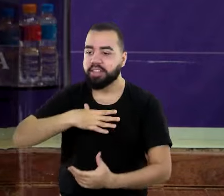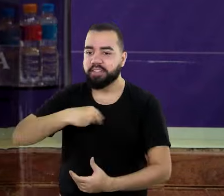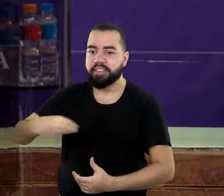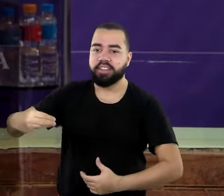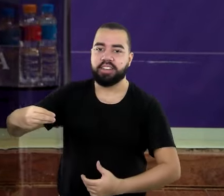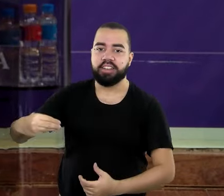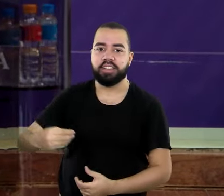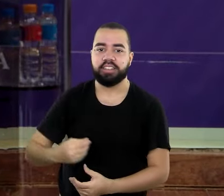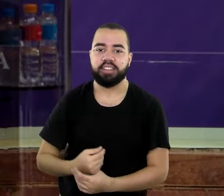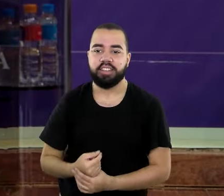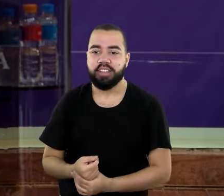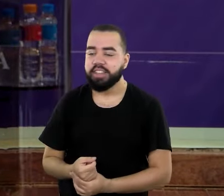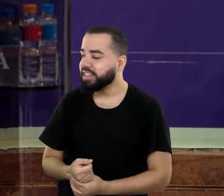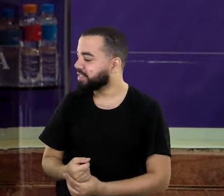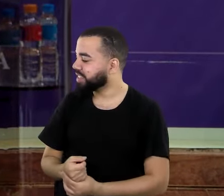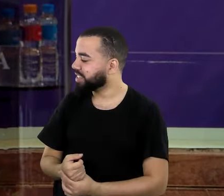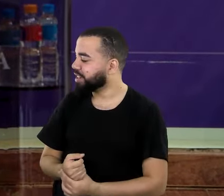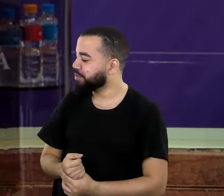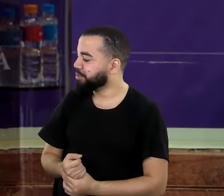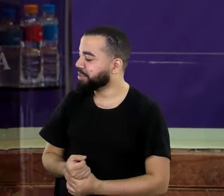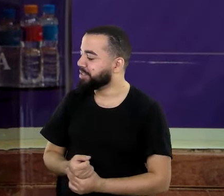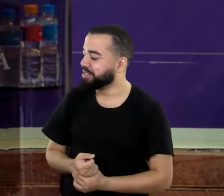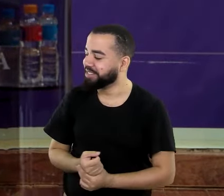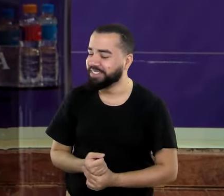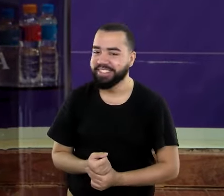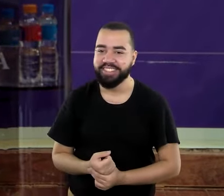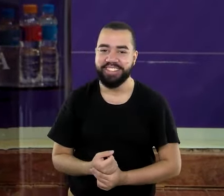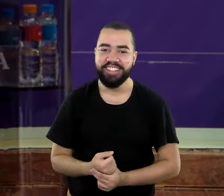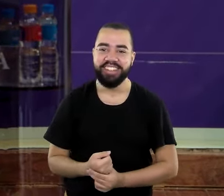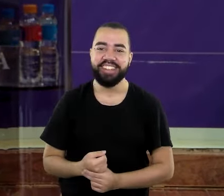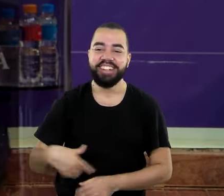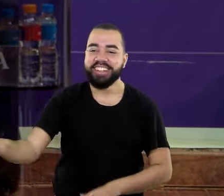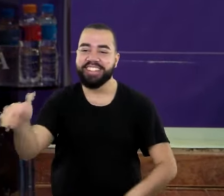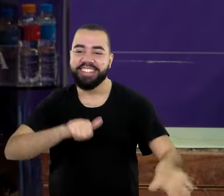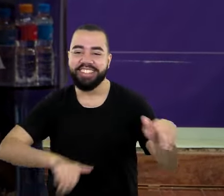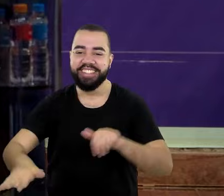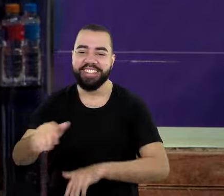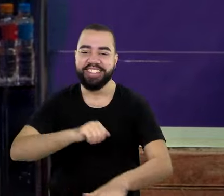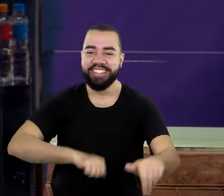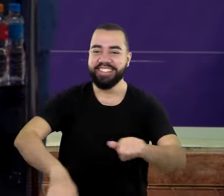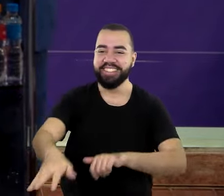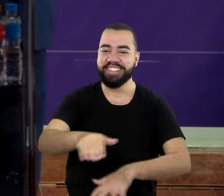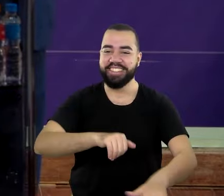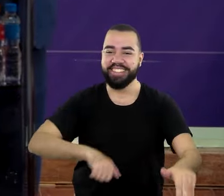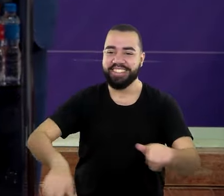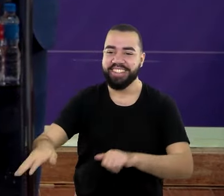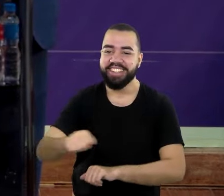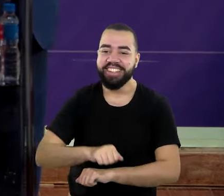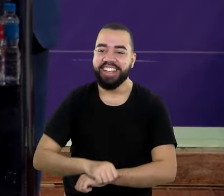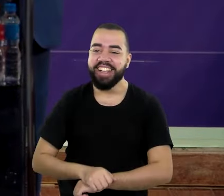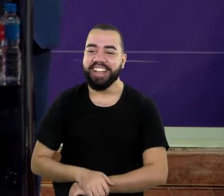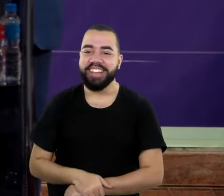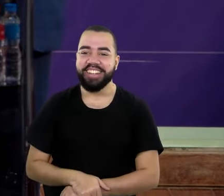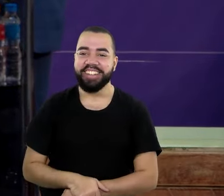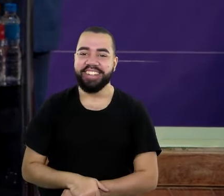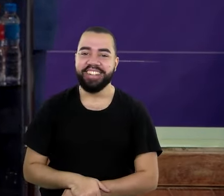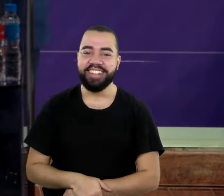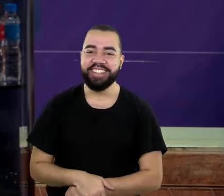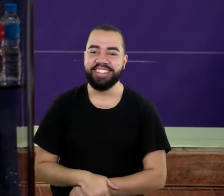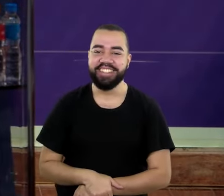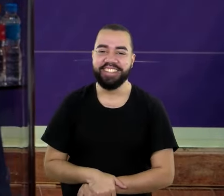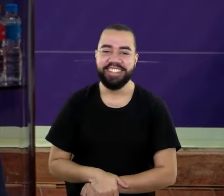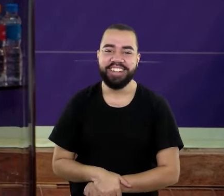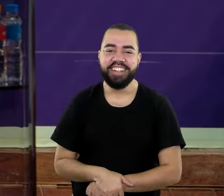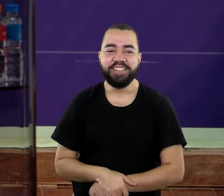계속 전도를 한 것입니다. E assim ela ia trazendo as pessoas. 그래서 내가 물어봤습니다. Aí eu perguntei para ela. 전도의 비결이 뭐냐 물었습니다.